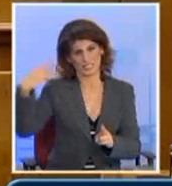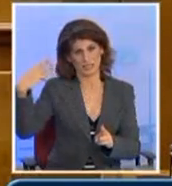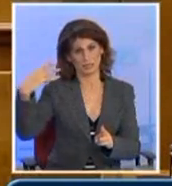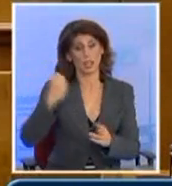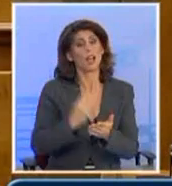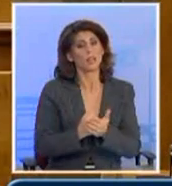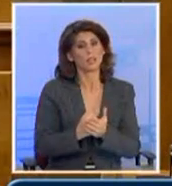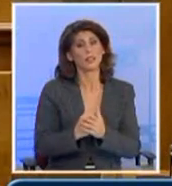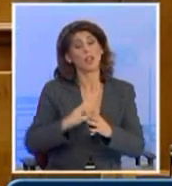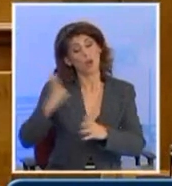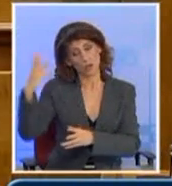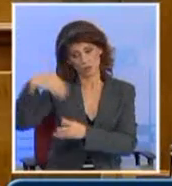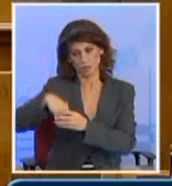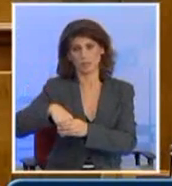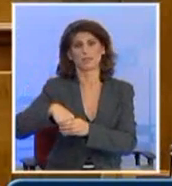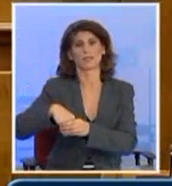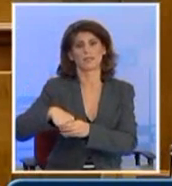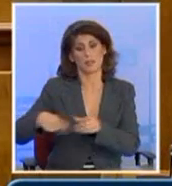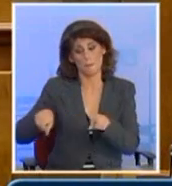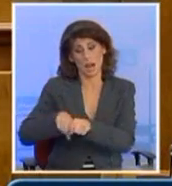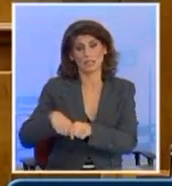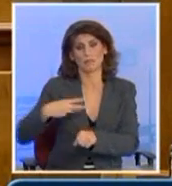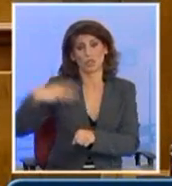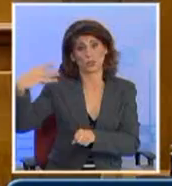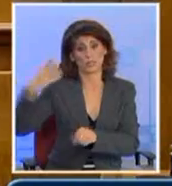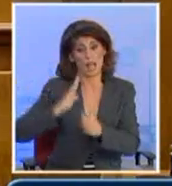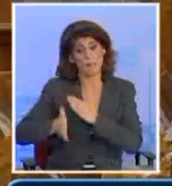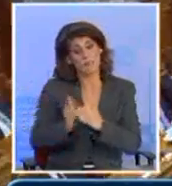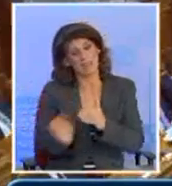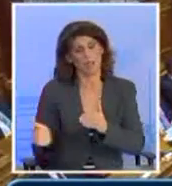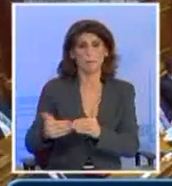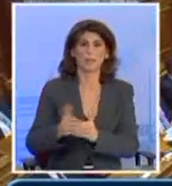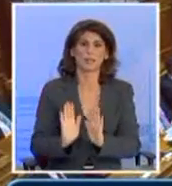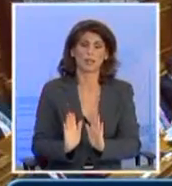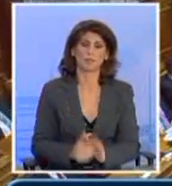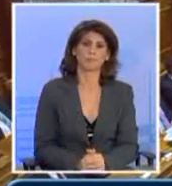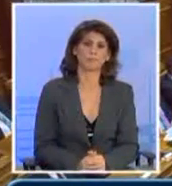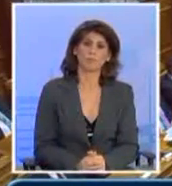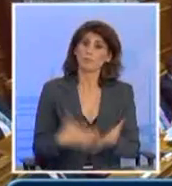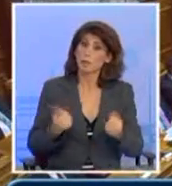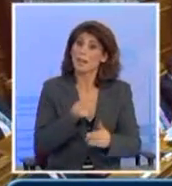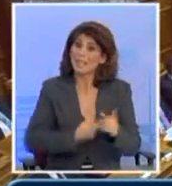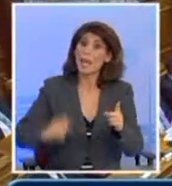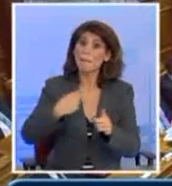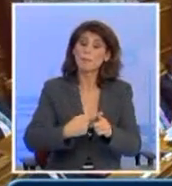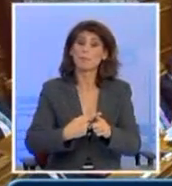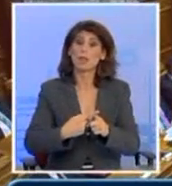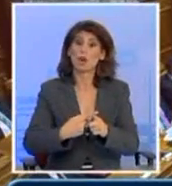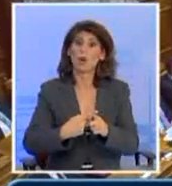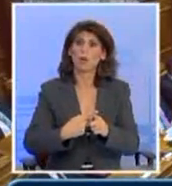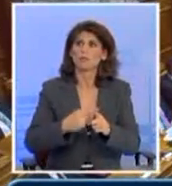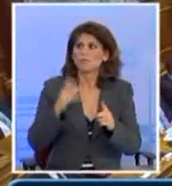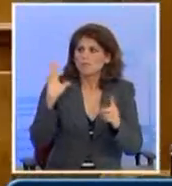και όσοι συμπλέουν άμεσα ή έμεσα μαζί του. Υπάρχει όμως και περαιτέρω παραλογισμός, ο